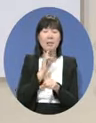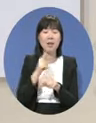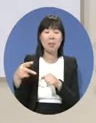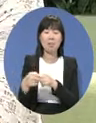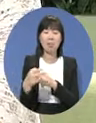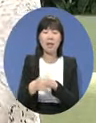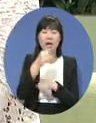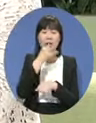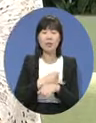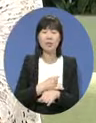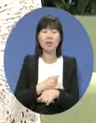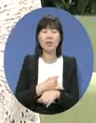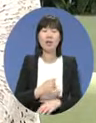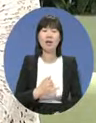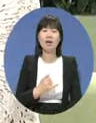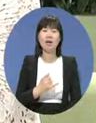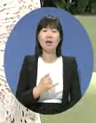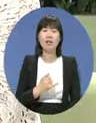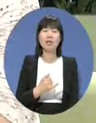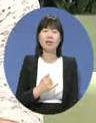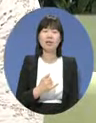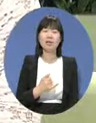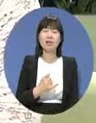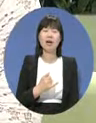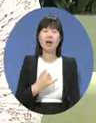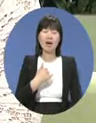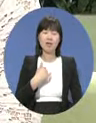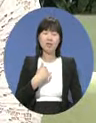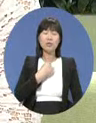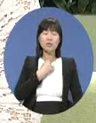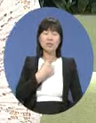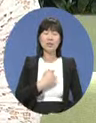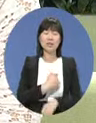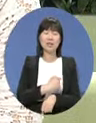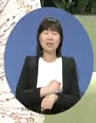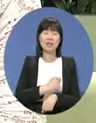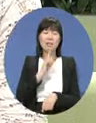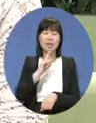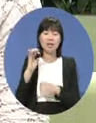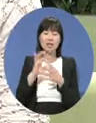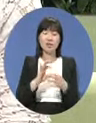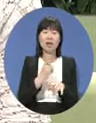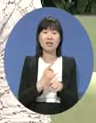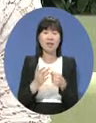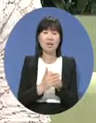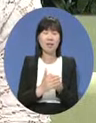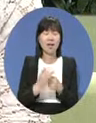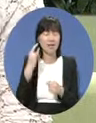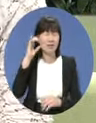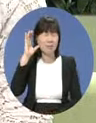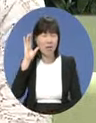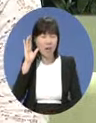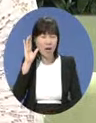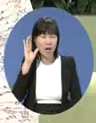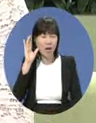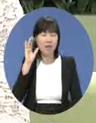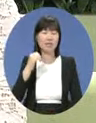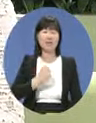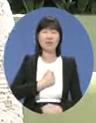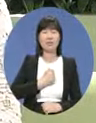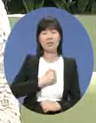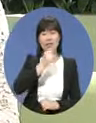톡톡 자르고. 자기 하고 싶은 이야기만. 자꾸 이렇게 하게 되는 경우도 있죠. 듣기만 해도 참 마음은 답답하시죠? 그러니까요. 지금.